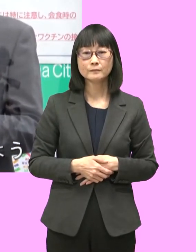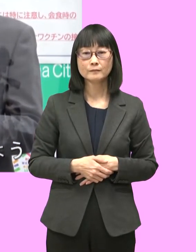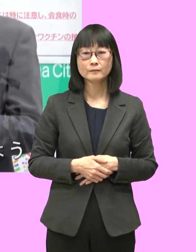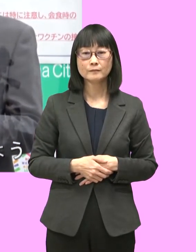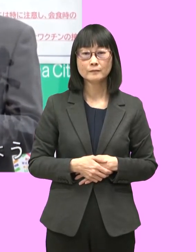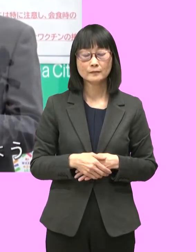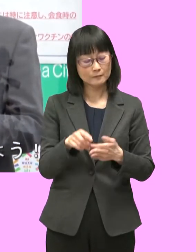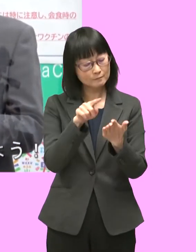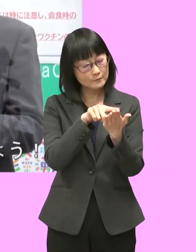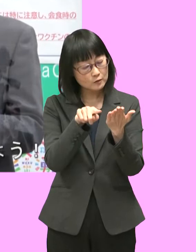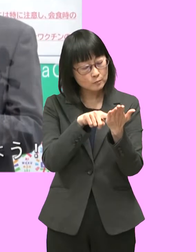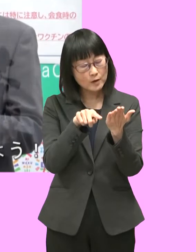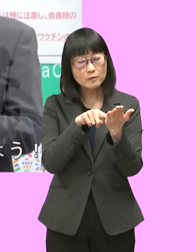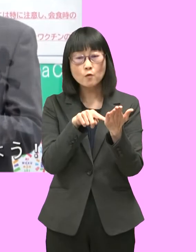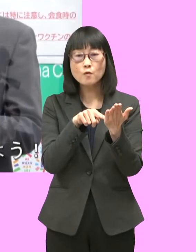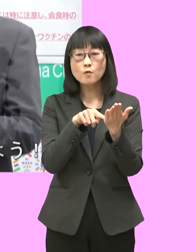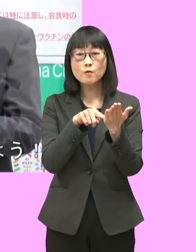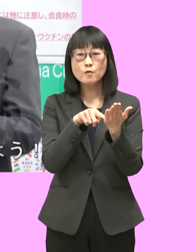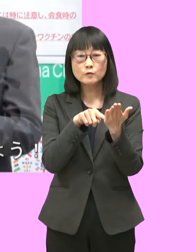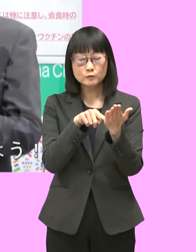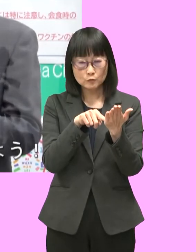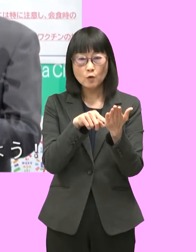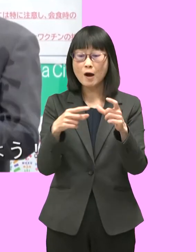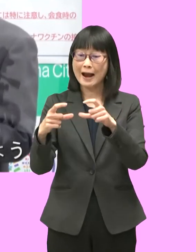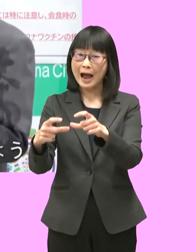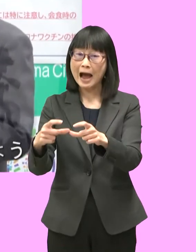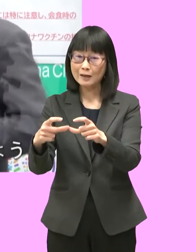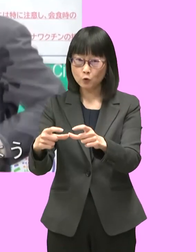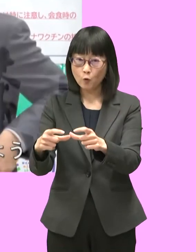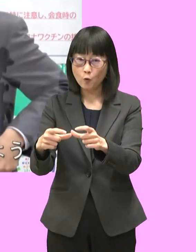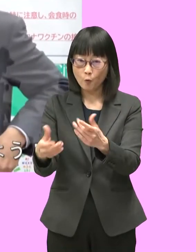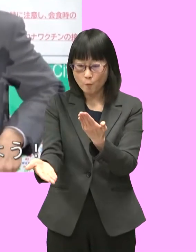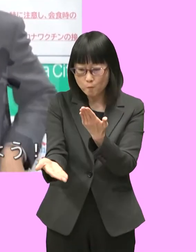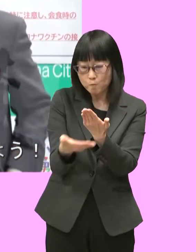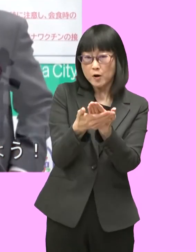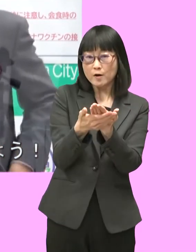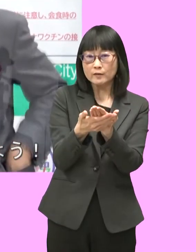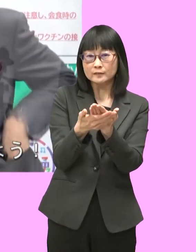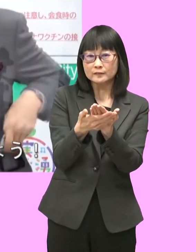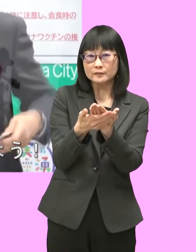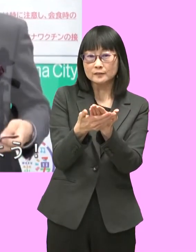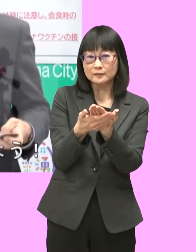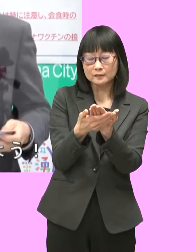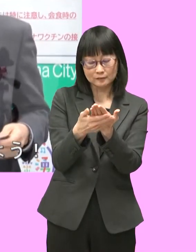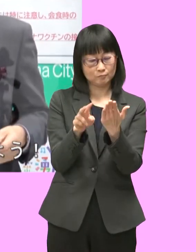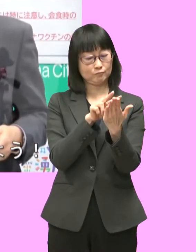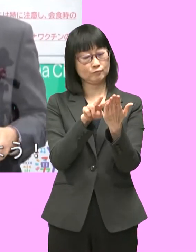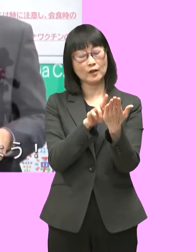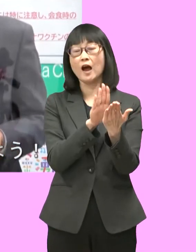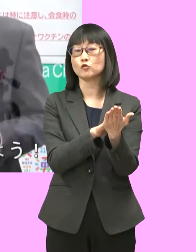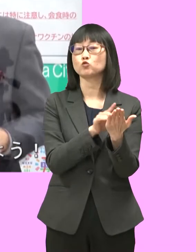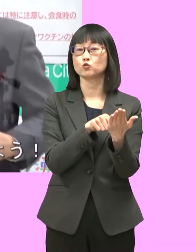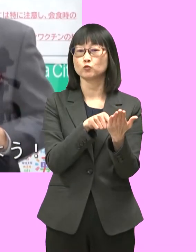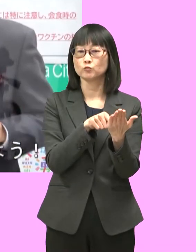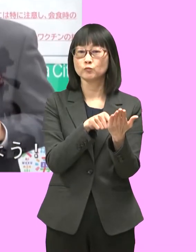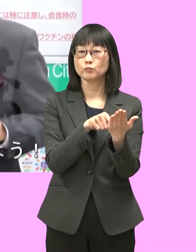スマートフォンのこのぴったりと密着させてくださいっていう表示が出てます。でちなみに